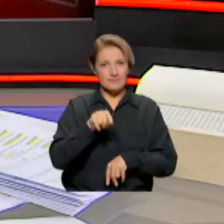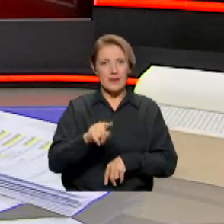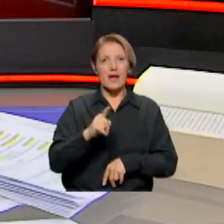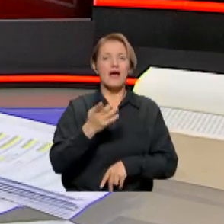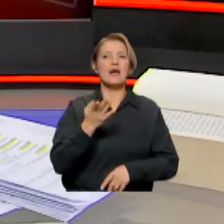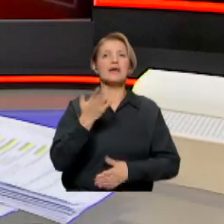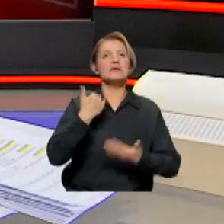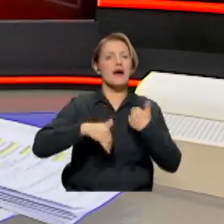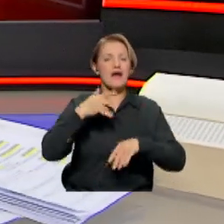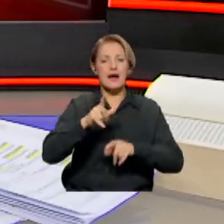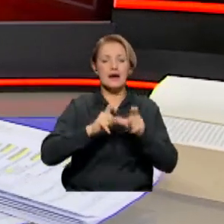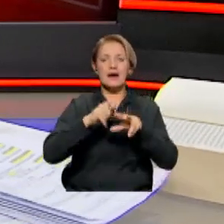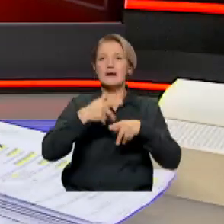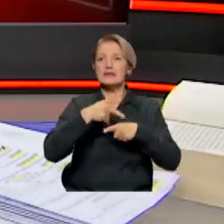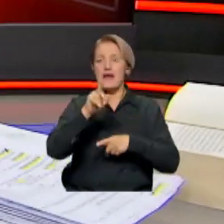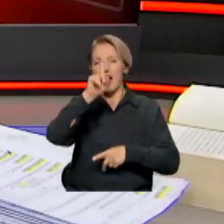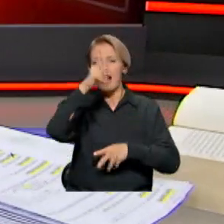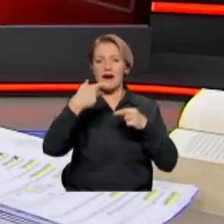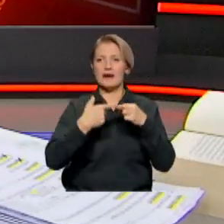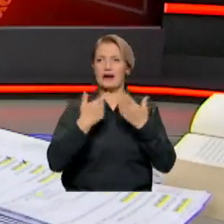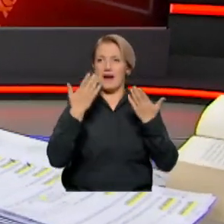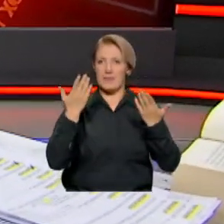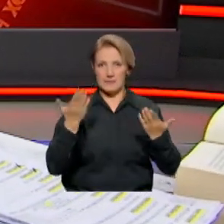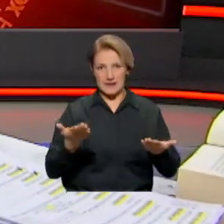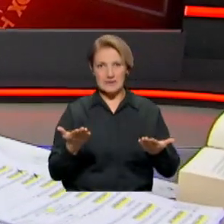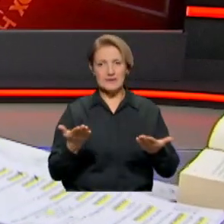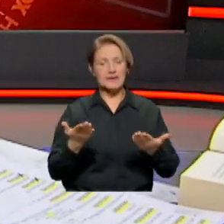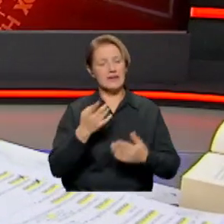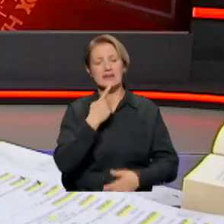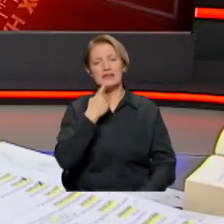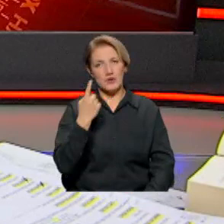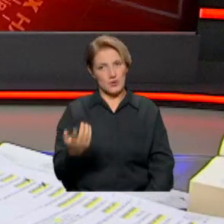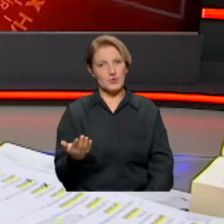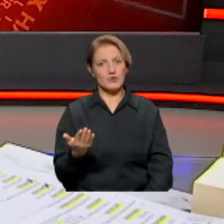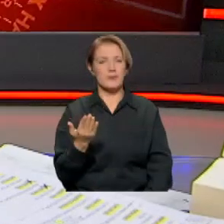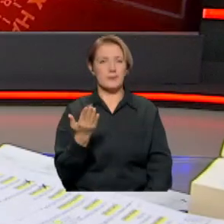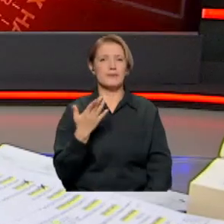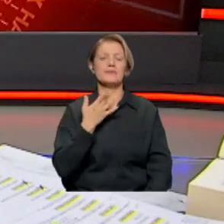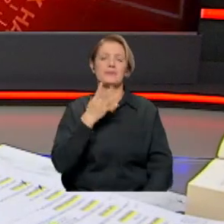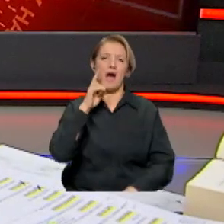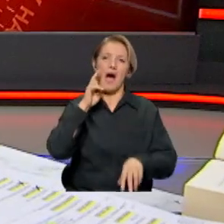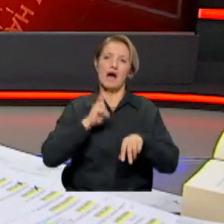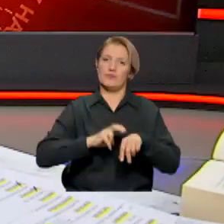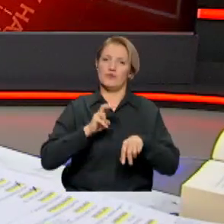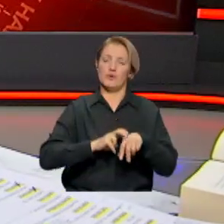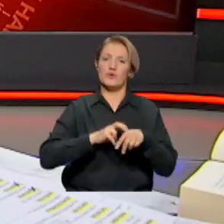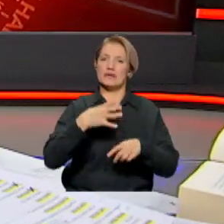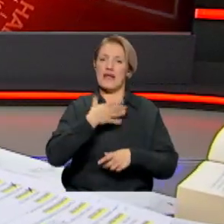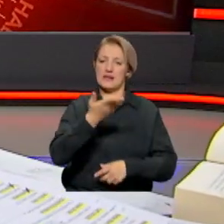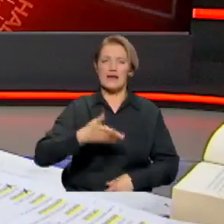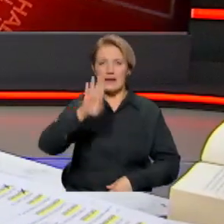Gazilerimize Allah'tan rahmet diliyoruz minnetle anıyoruz kendilerini